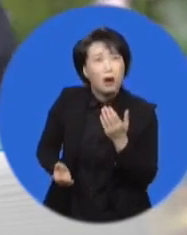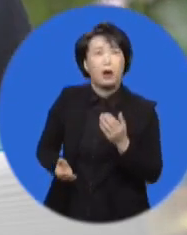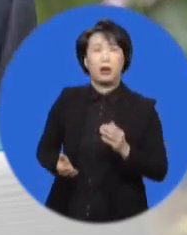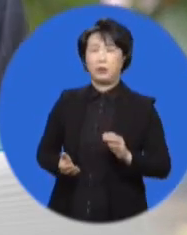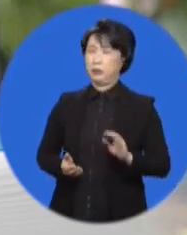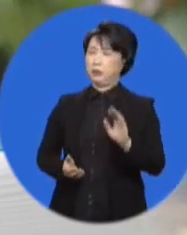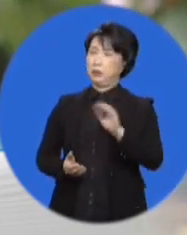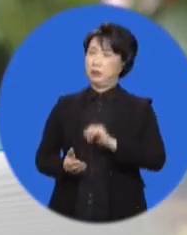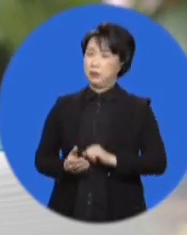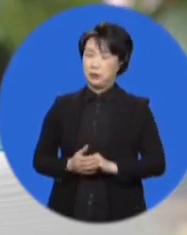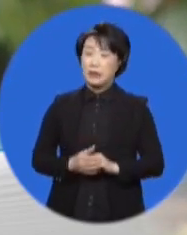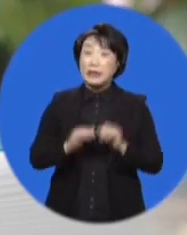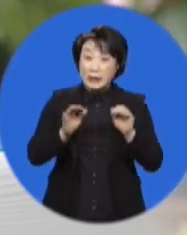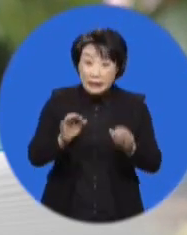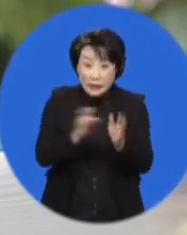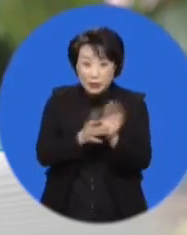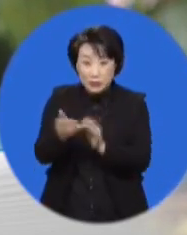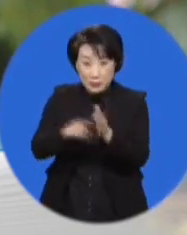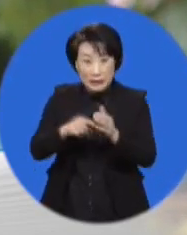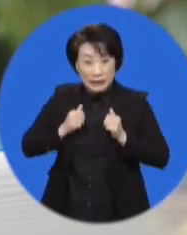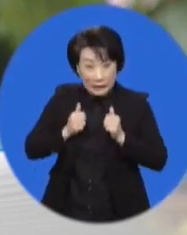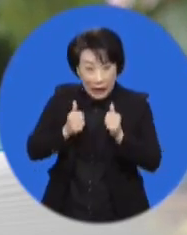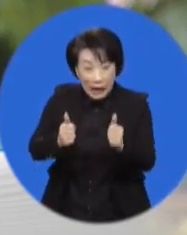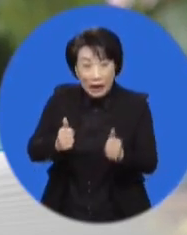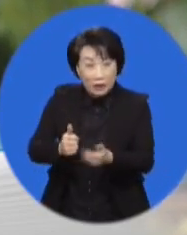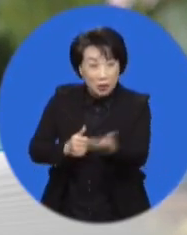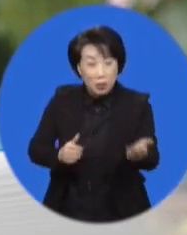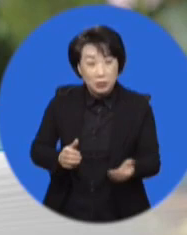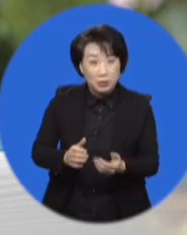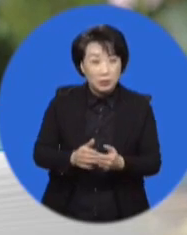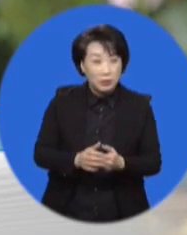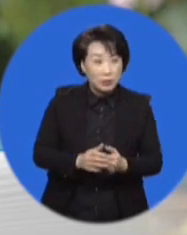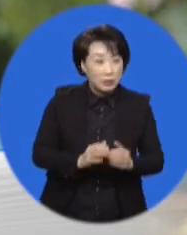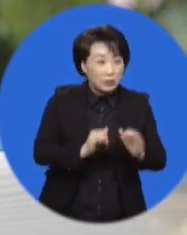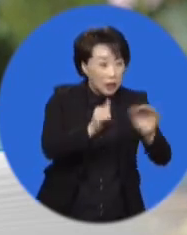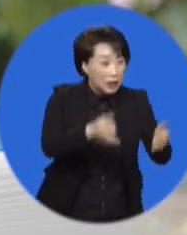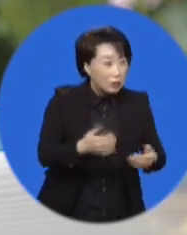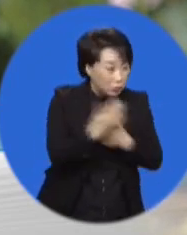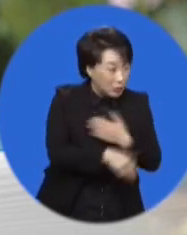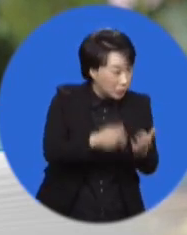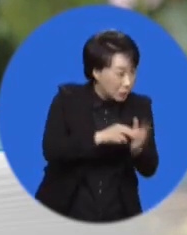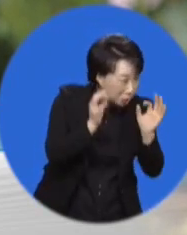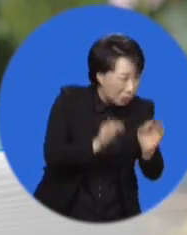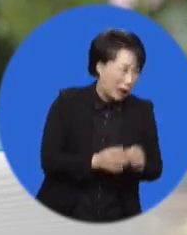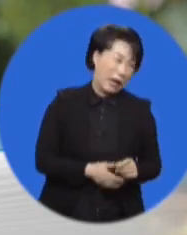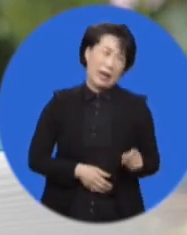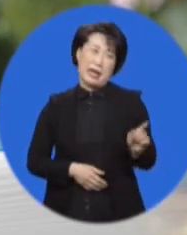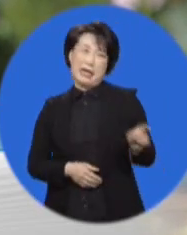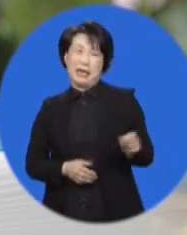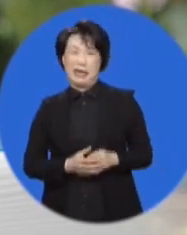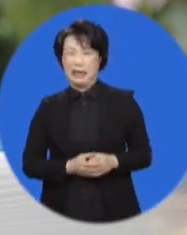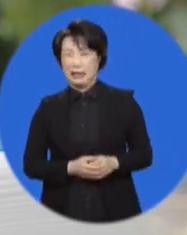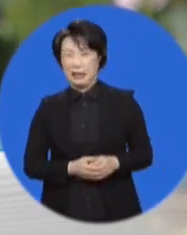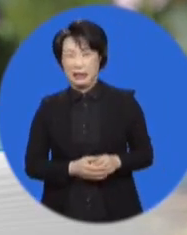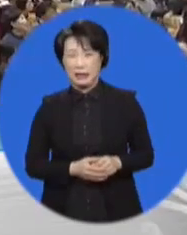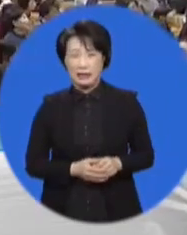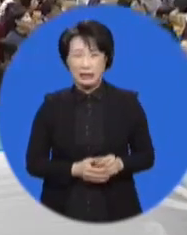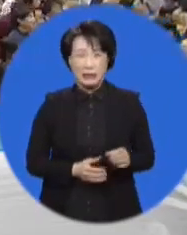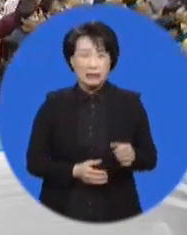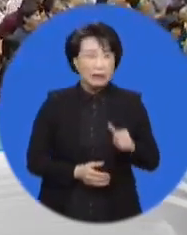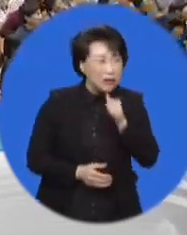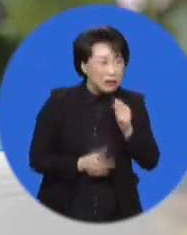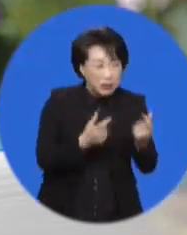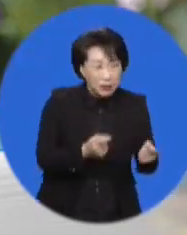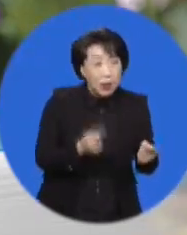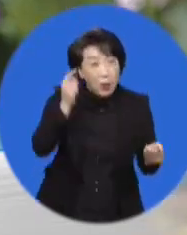그래서 예수 잘 믿는 사람은 다 세상에서 육신으로는 거지 같아. 왜? 드리고 싶어서 못 견뎌.